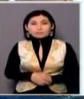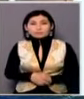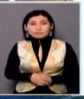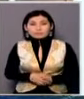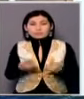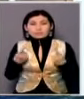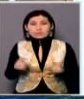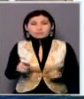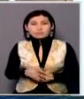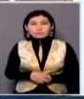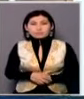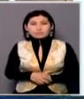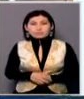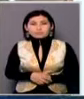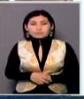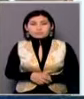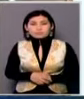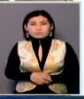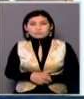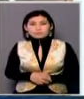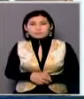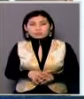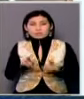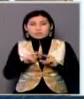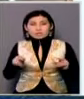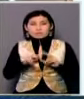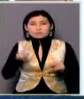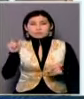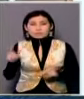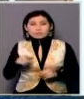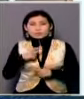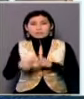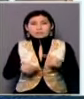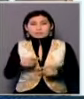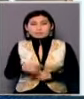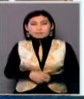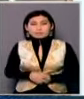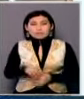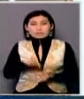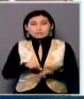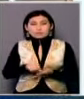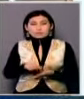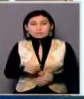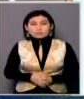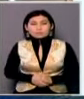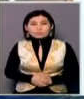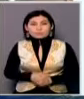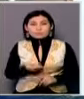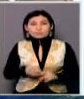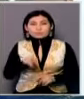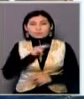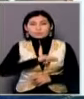тағы басқа өнерлі шәкірттеріміз, ұрпақтарымыз қатысып жатыр. Бұл